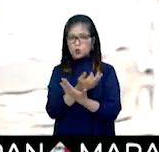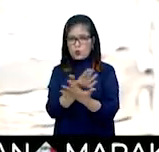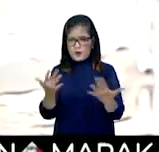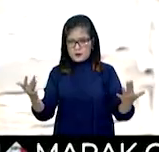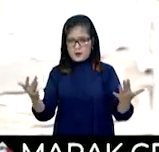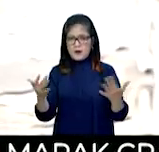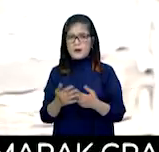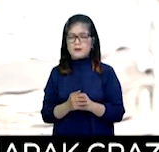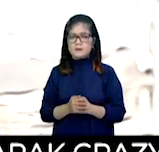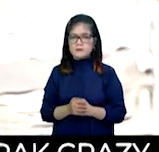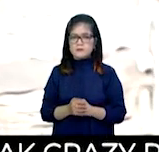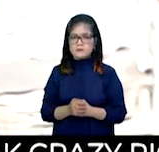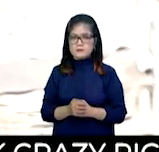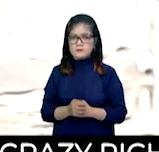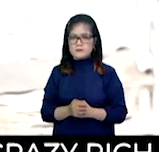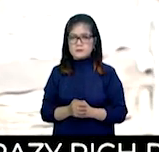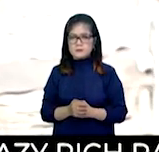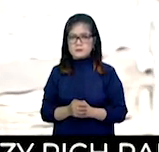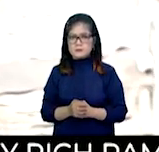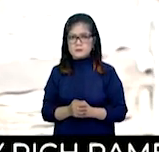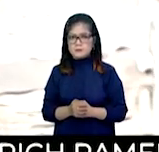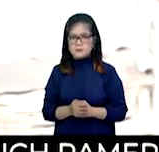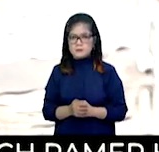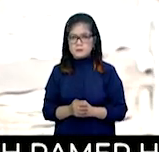warga. Dari Jakarta, Lika Priliani, Gali Bagas. Muhammad Firmansyah, iNews melaporkan.